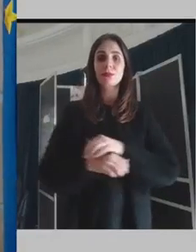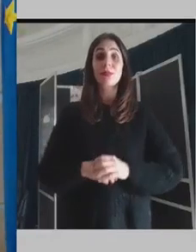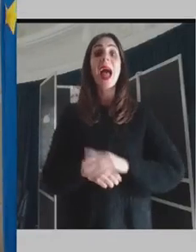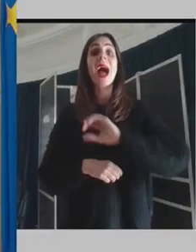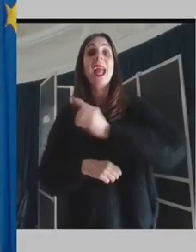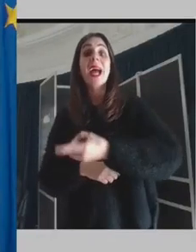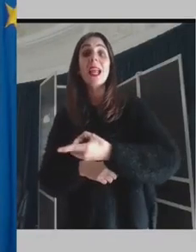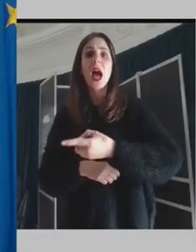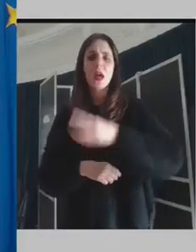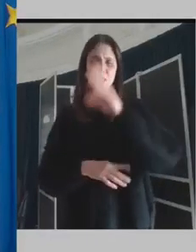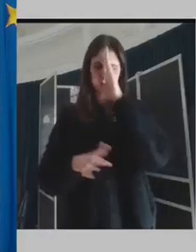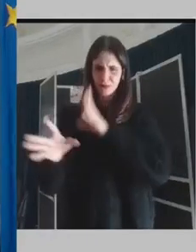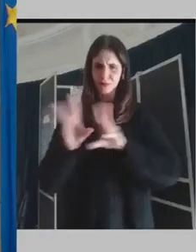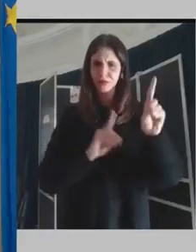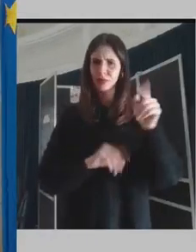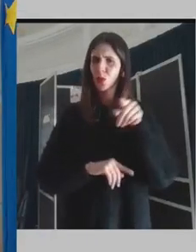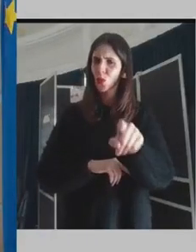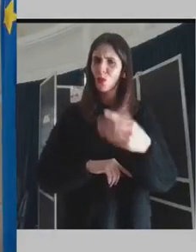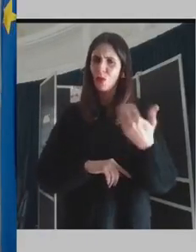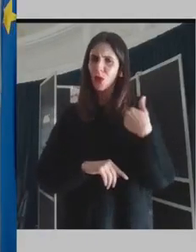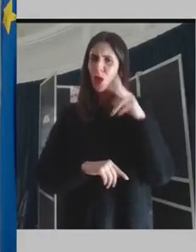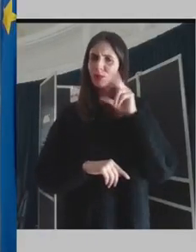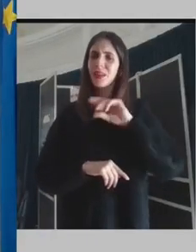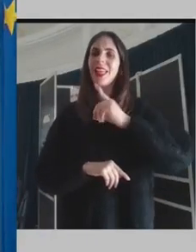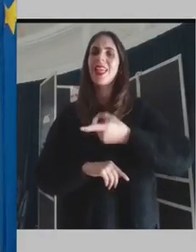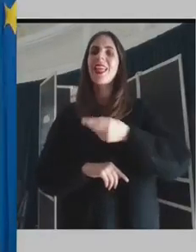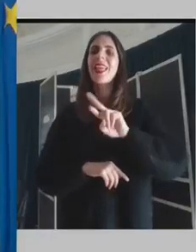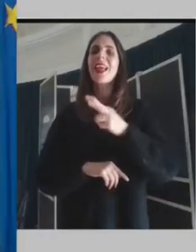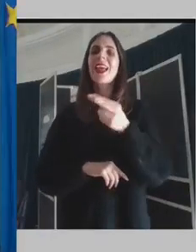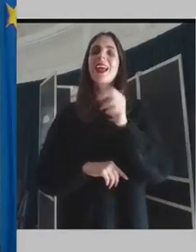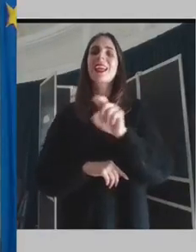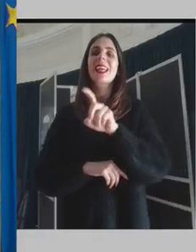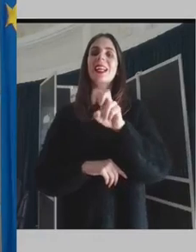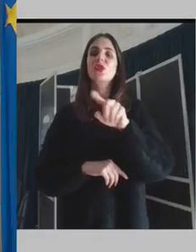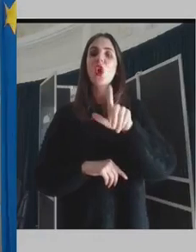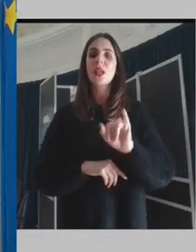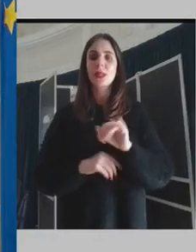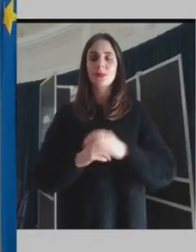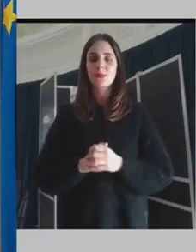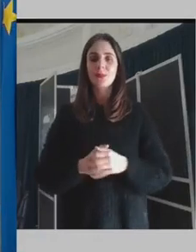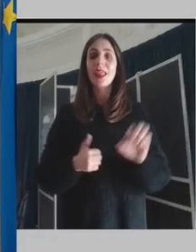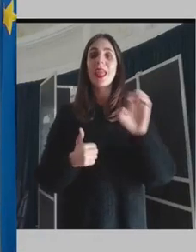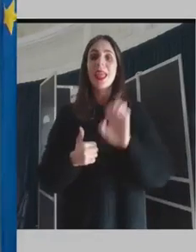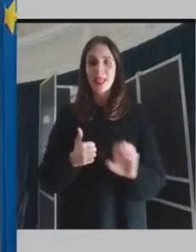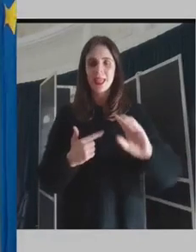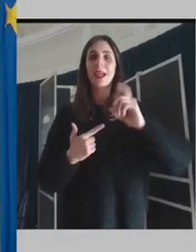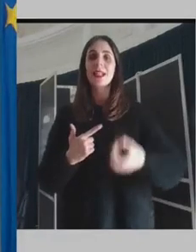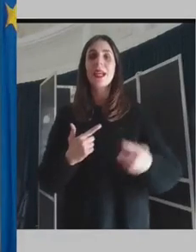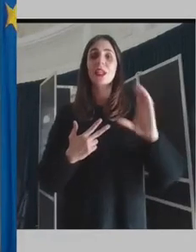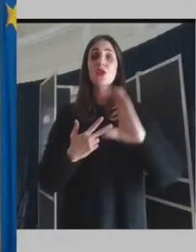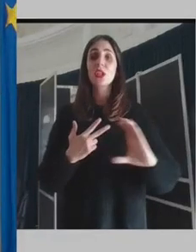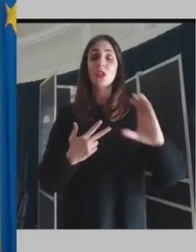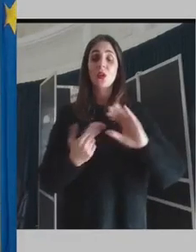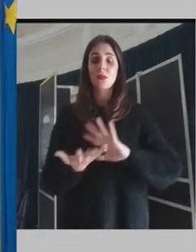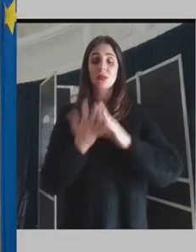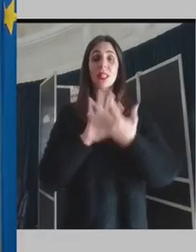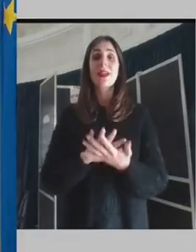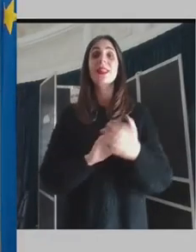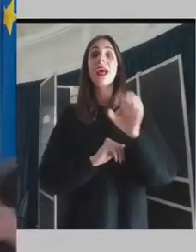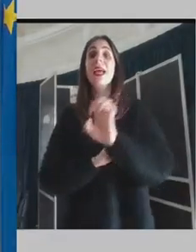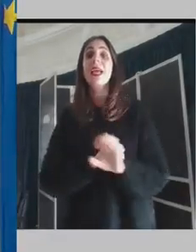Ho detto Grazioli? Chiedo scusa. Ecca Gagliardi Cerisola diventa Ecca De Vivo Cerisola.